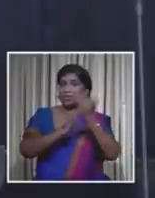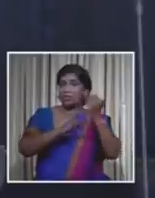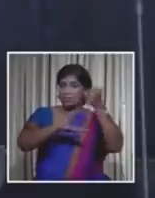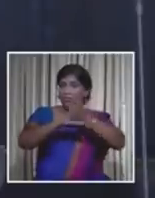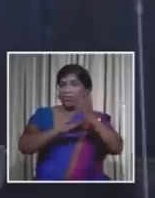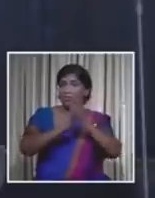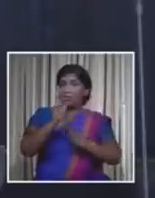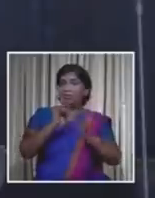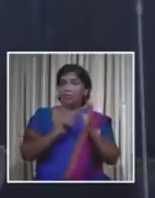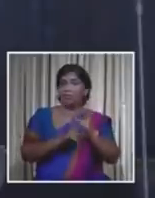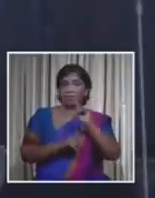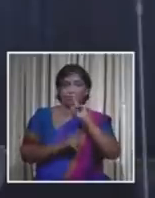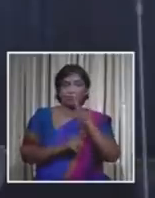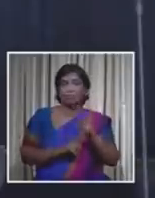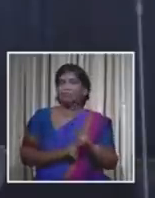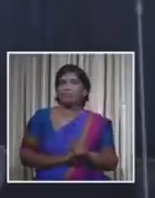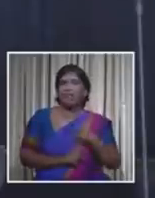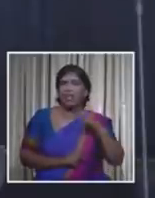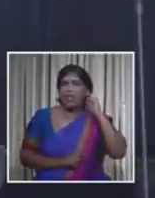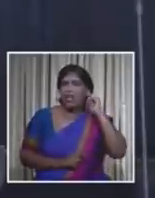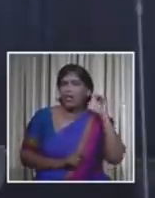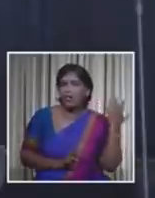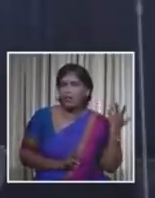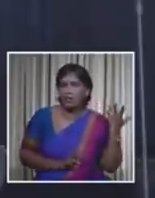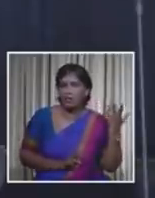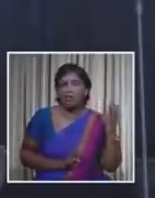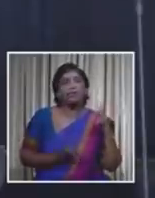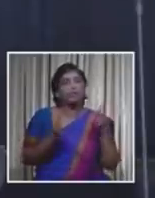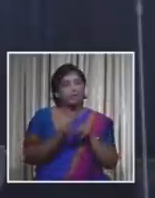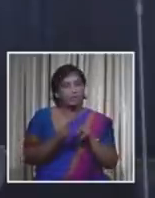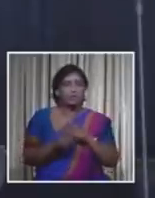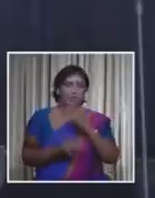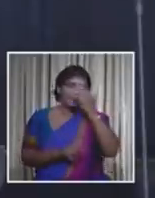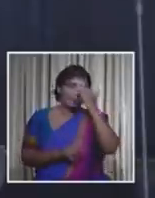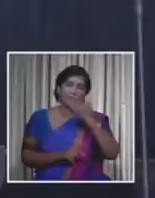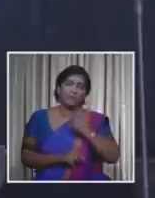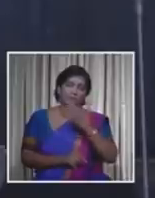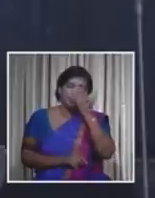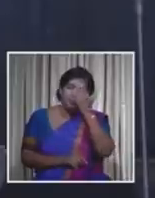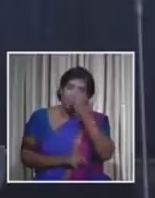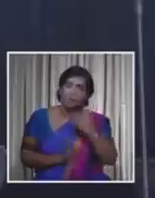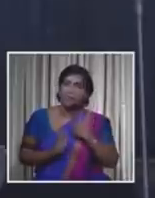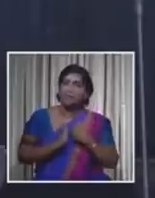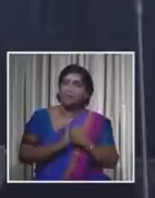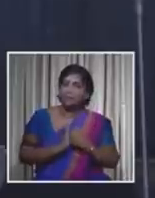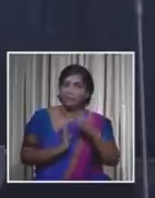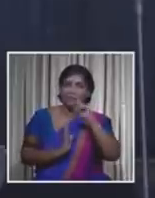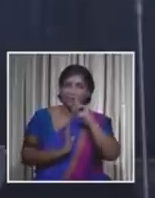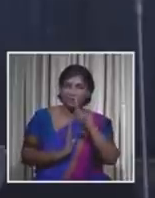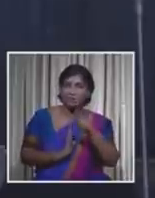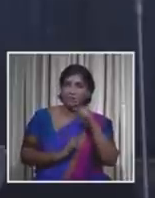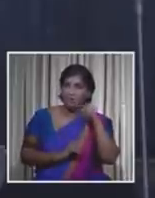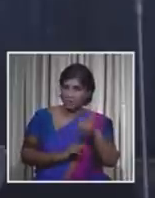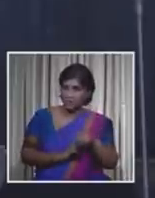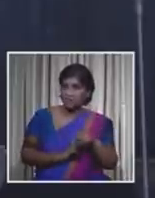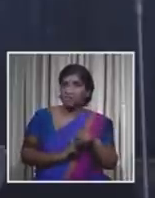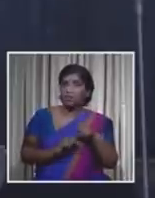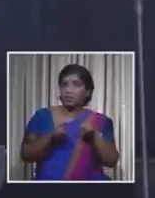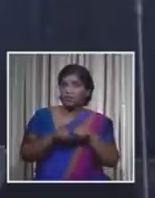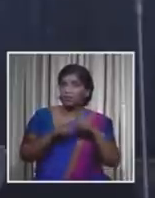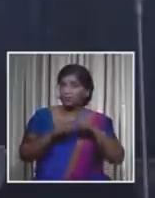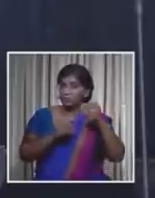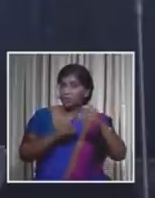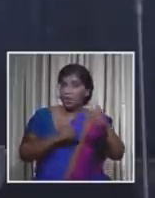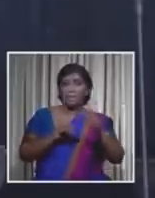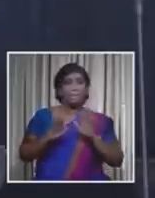මූලාසනයට මන්ත්‍රීතුමා කියලා තිබුණේ එතුමට ඇහුන්නේ නැහැ කියලා. ඉතින් ඒ නිසා මම ඔබතුමාගෙන් ඉතාම ගෞරවයෙන් ඉල්ලා සිටිනවා මේ තත්ත්වය දිගට